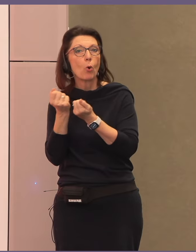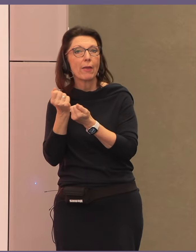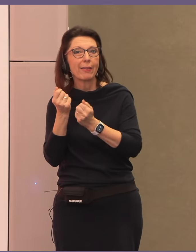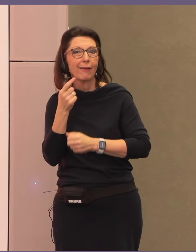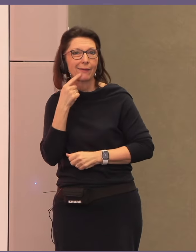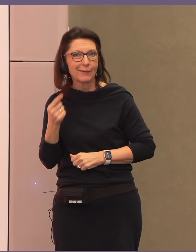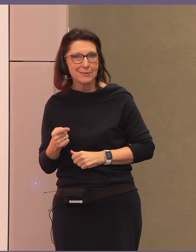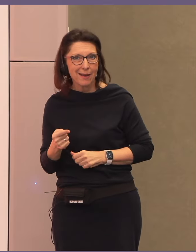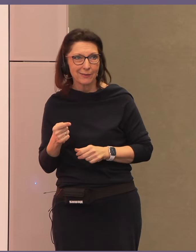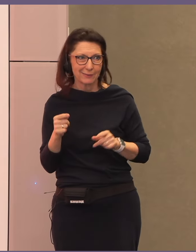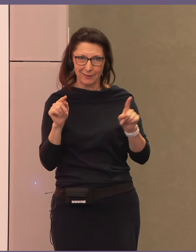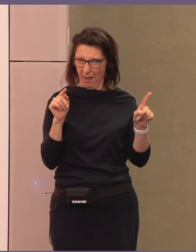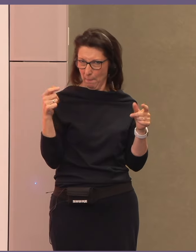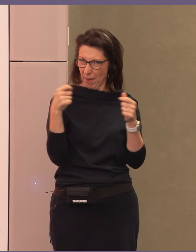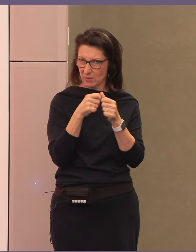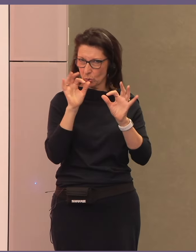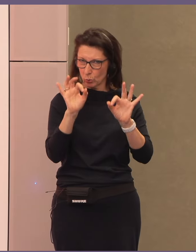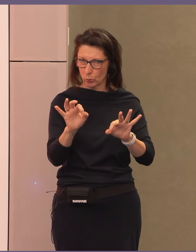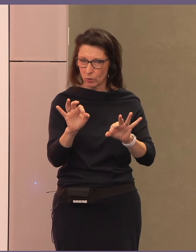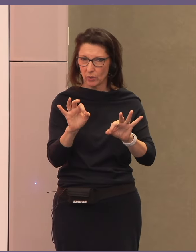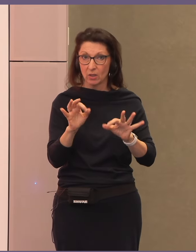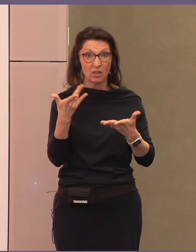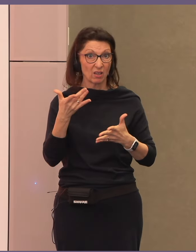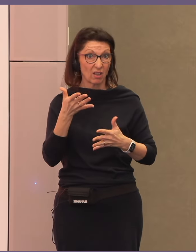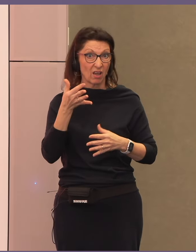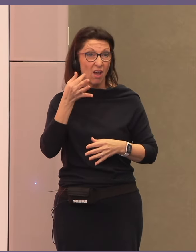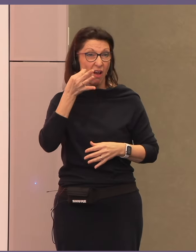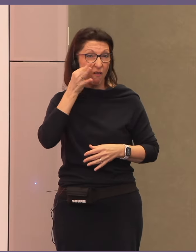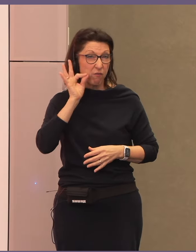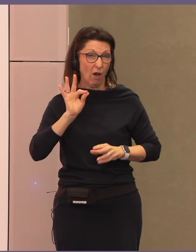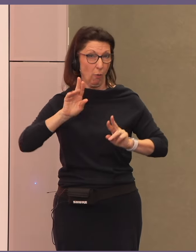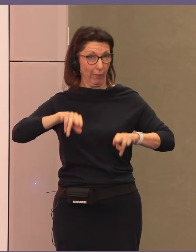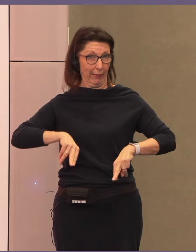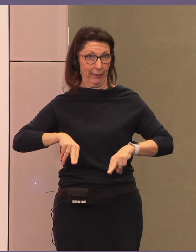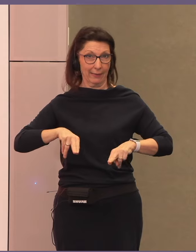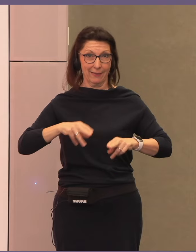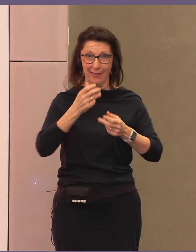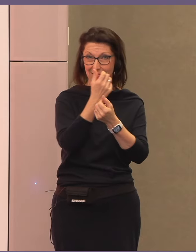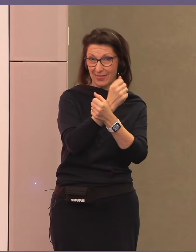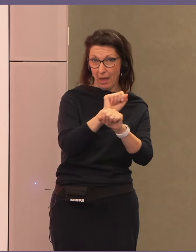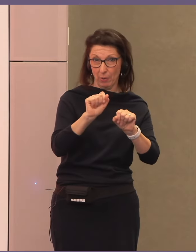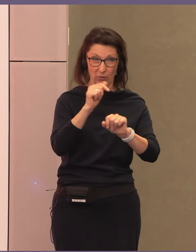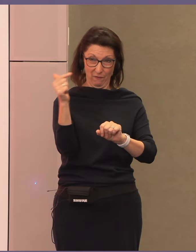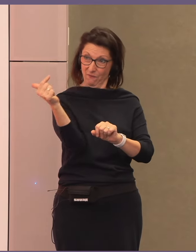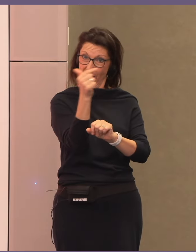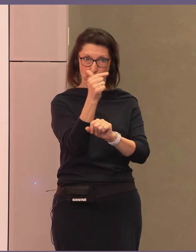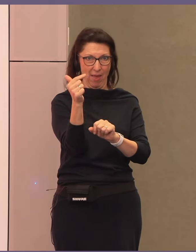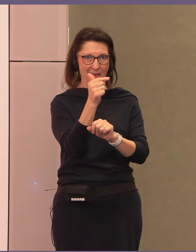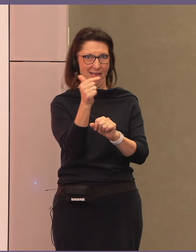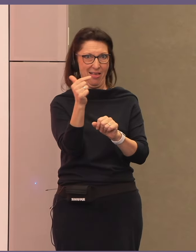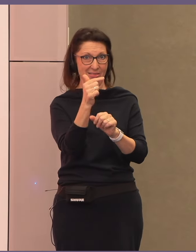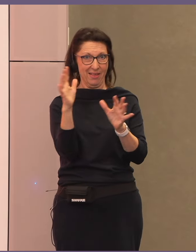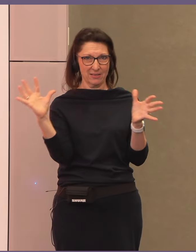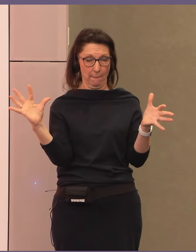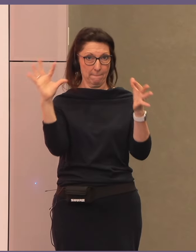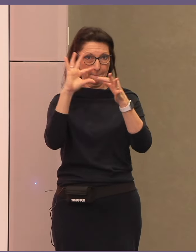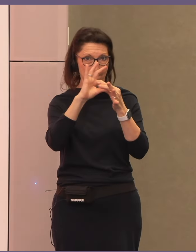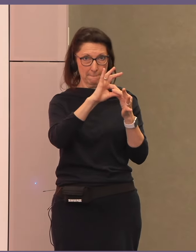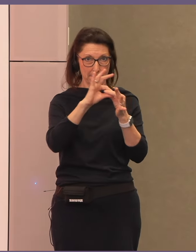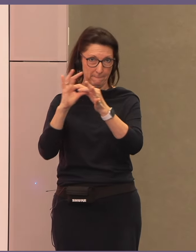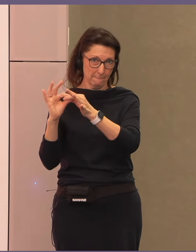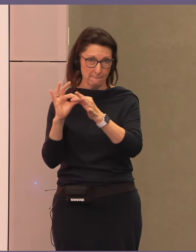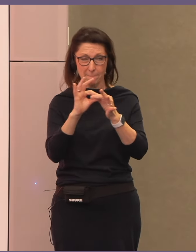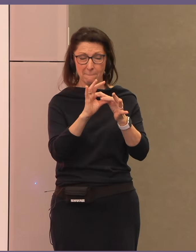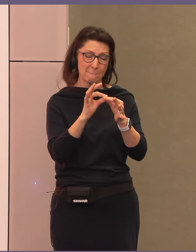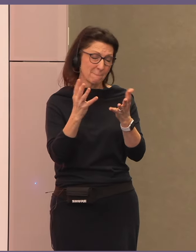wurde, dass wenn Feminismus und Demokratie Hand in Hand gehen sollen, dann geht das nur auch mit gleichem Zugang